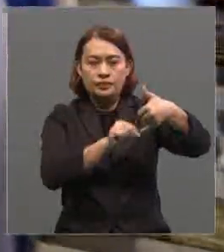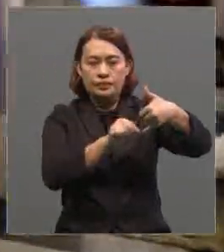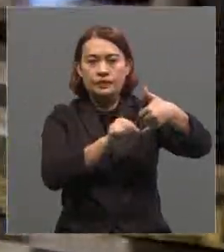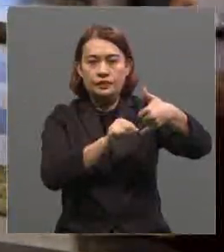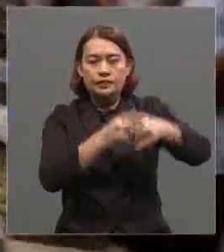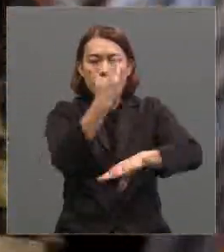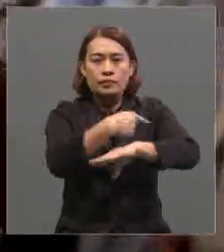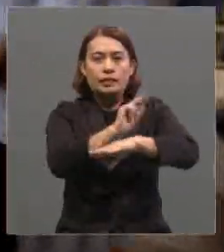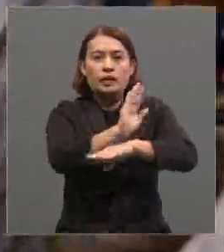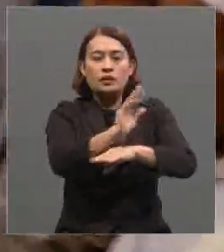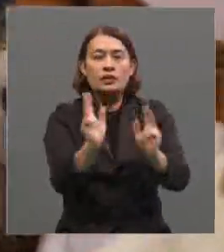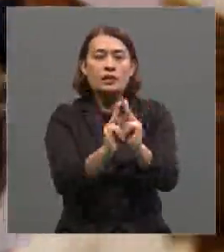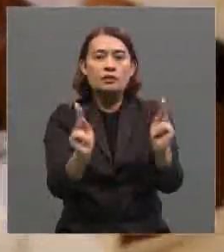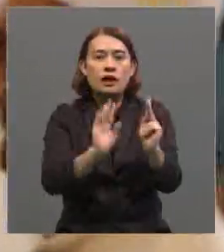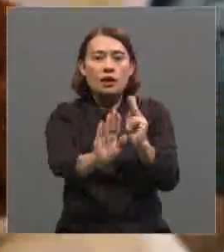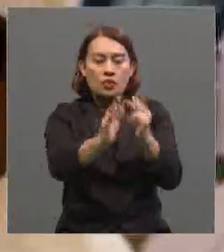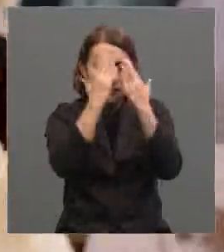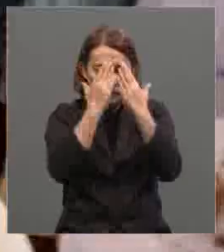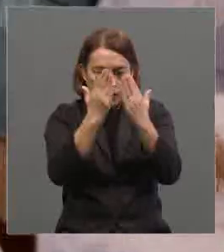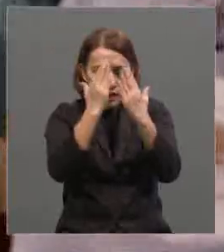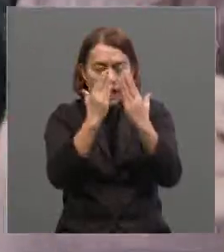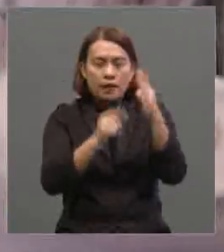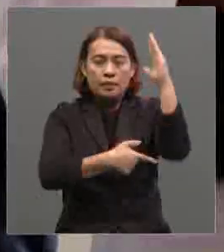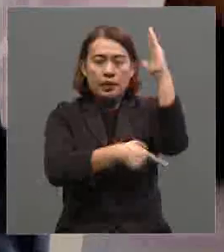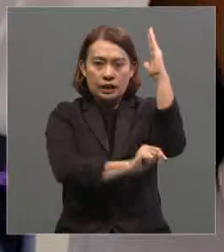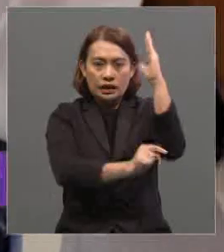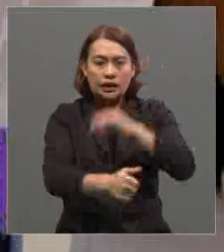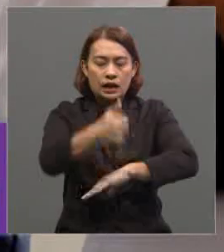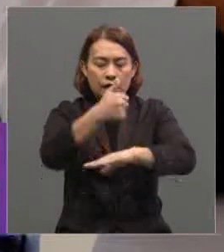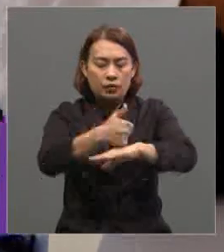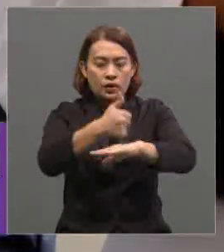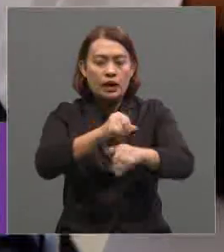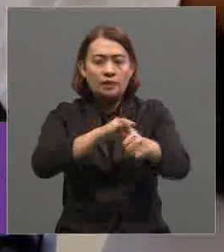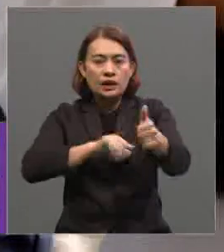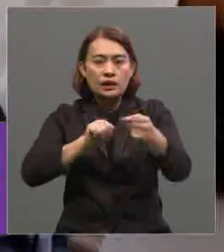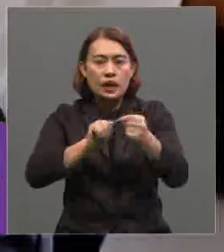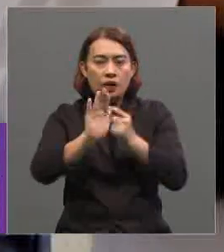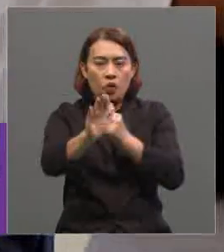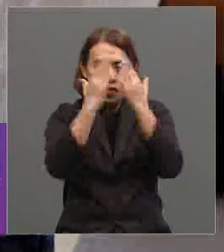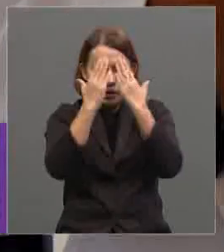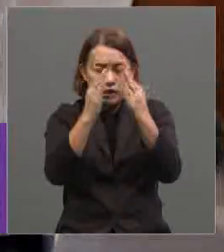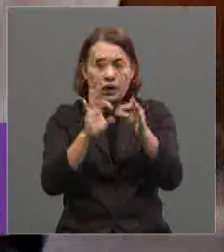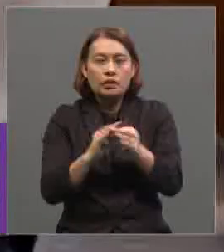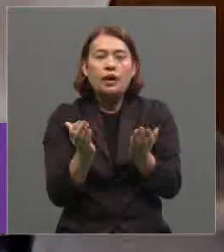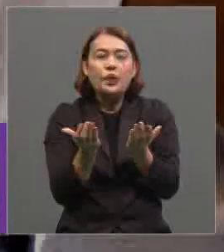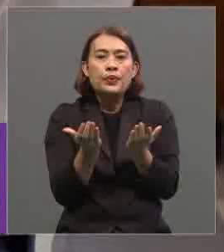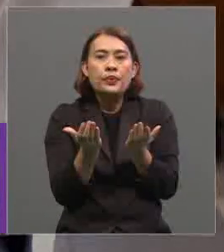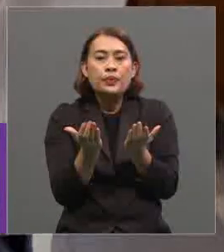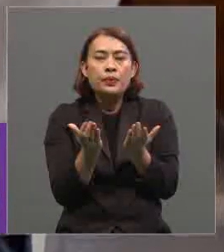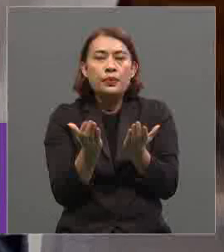มิงจิประธานคณะกรรมการอิสลามจังหวัดปัตตานีและผู้นำศาสนาเพื่อขอพรหรือว่าดูอาจากพระเล